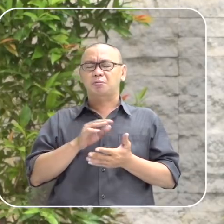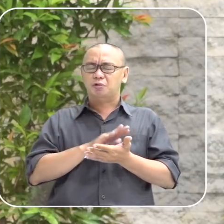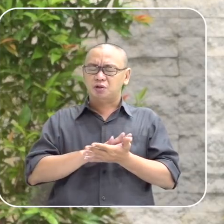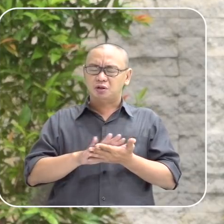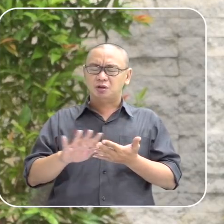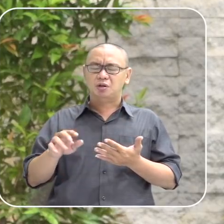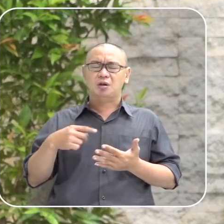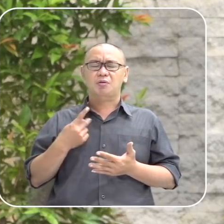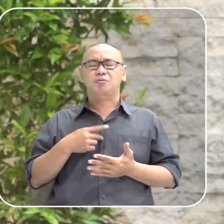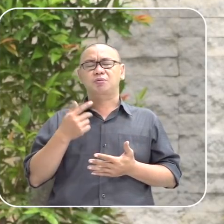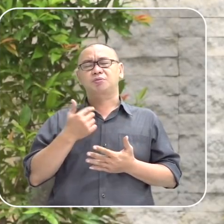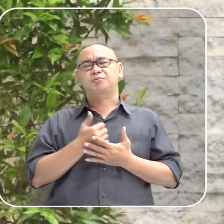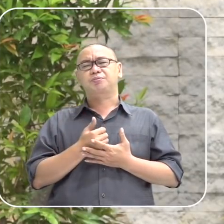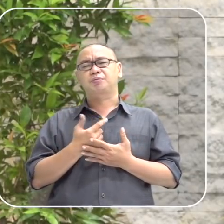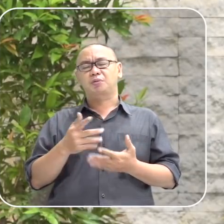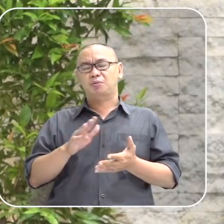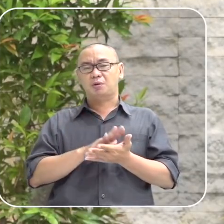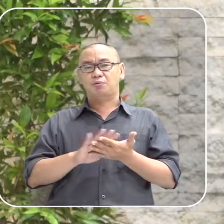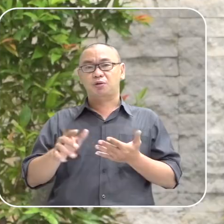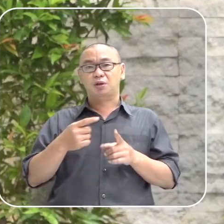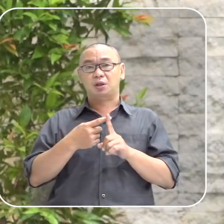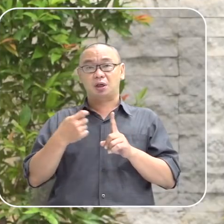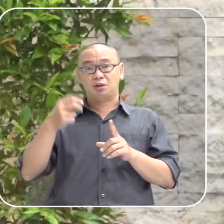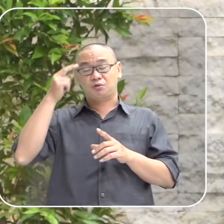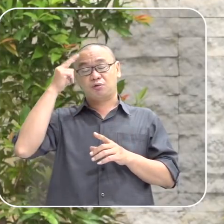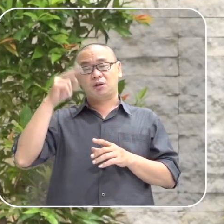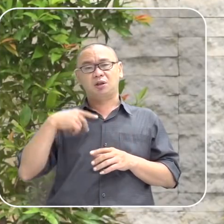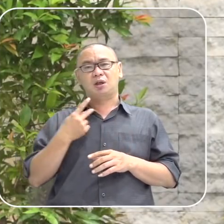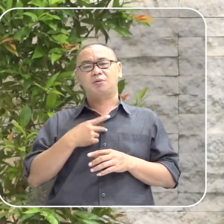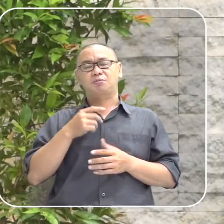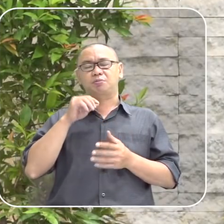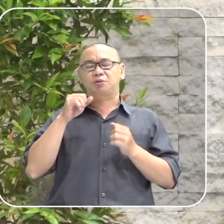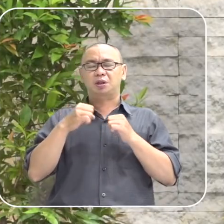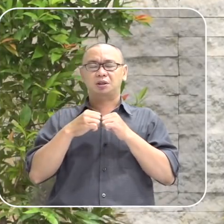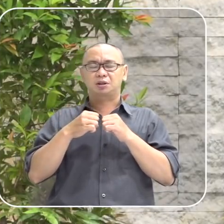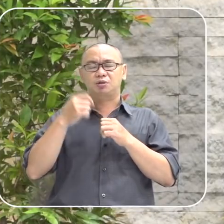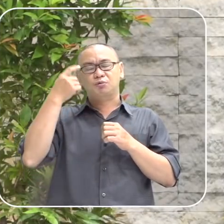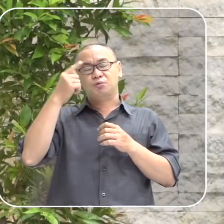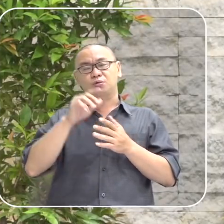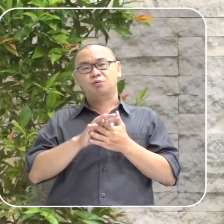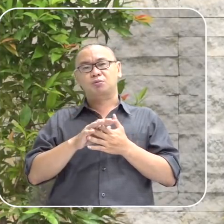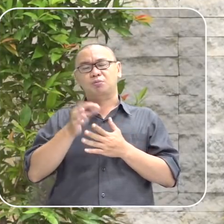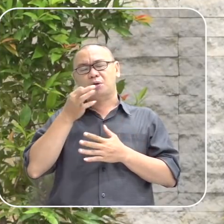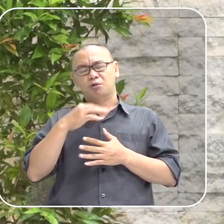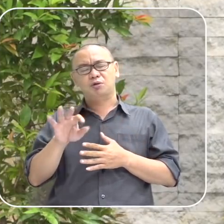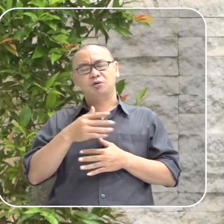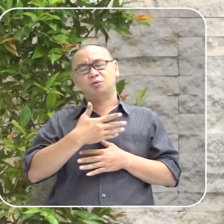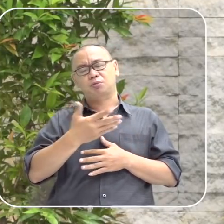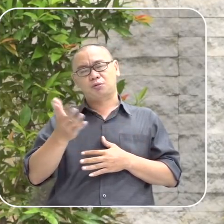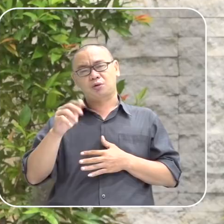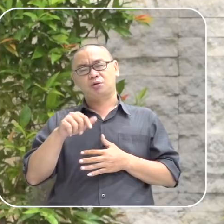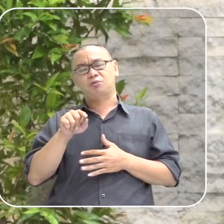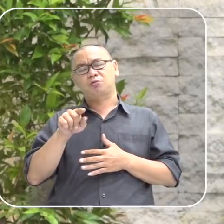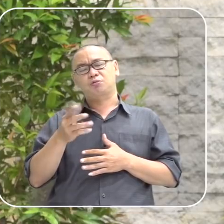biarlah dengan pengampunan yang dari Tuhan, kami berjanji untuk memperbarui semuanya itu dan hidup kembali